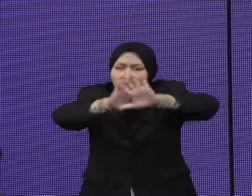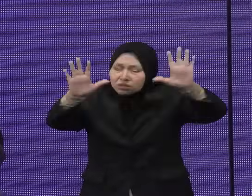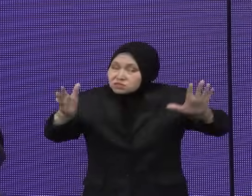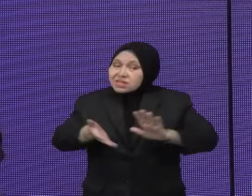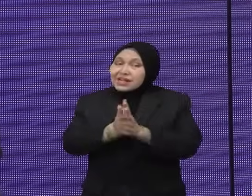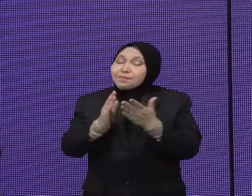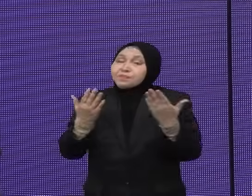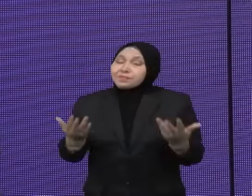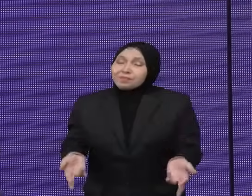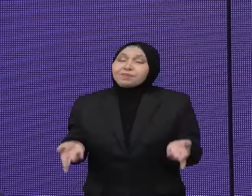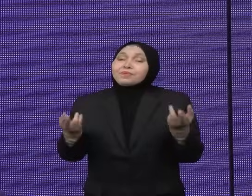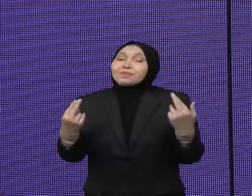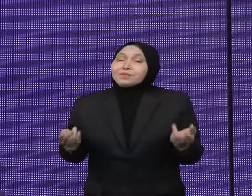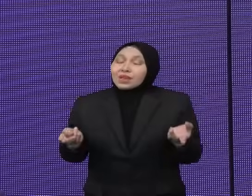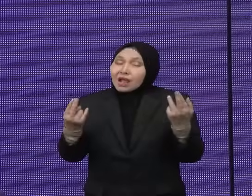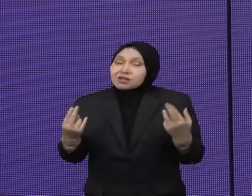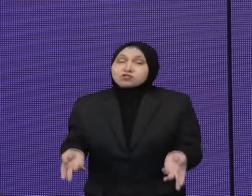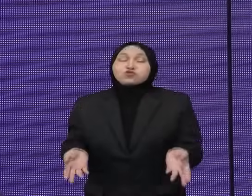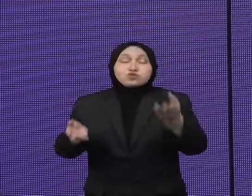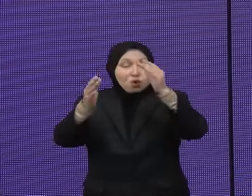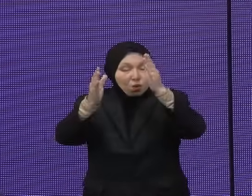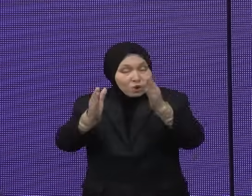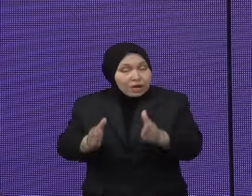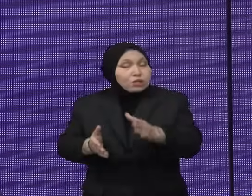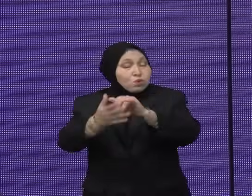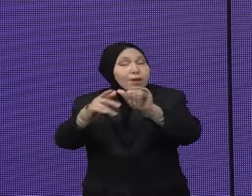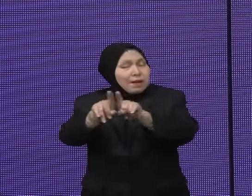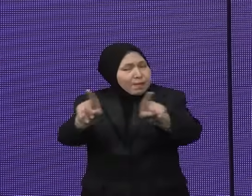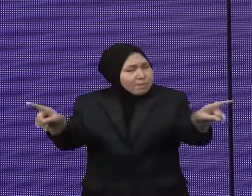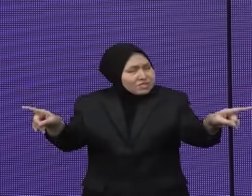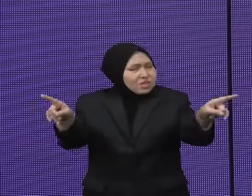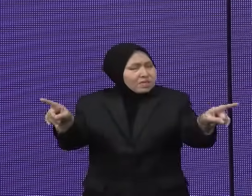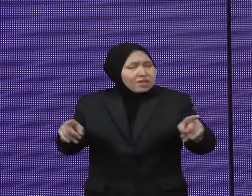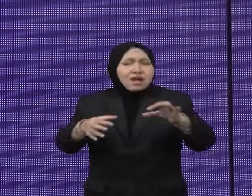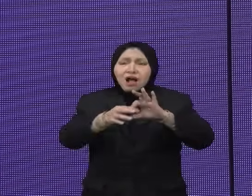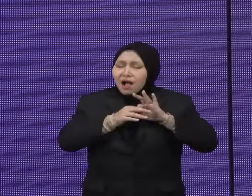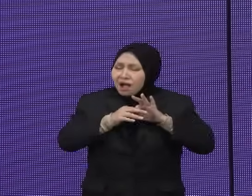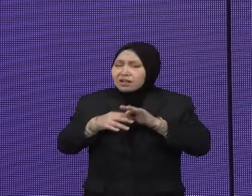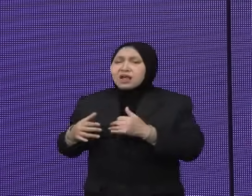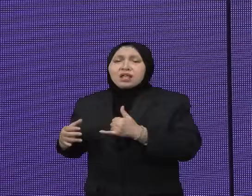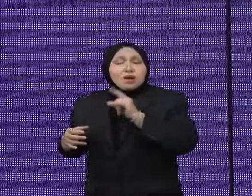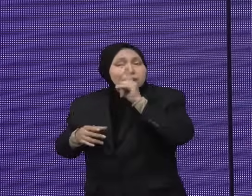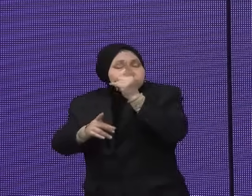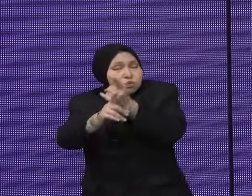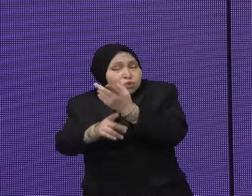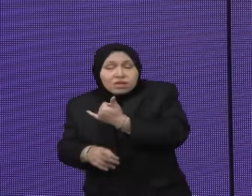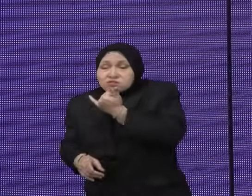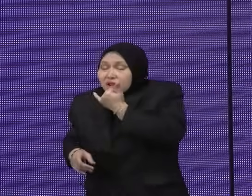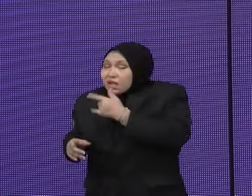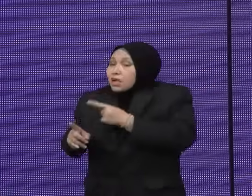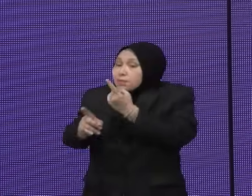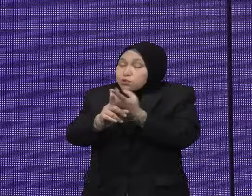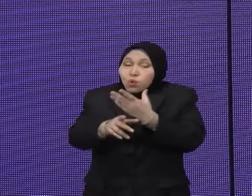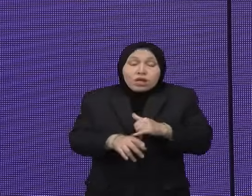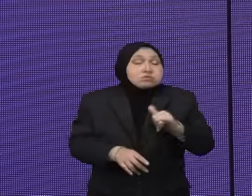ringan. Dia apabila seseorang itu dapat memisahkan, membezakan di antara yang hak, yang batil, dia dapat membezakan yang betul,